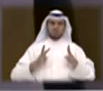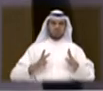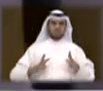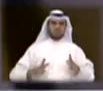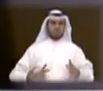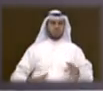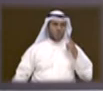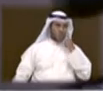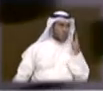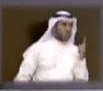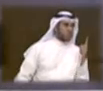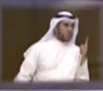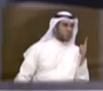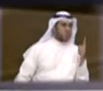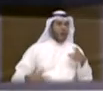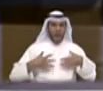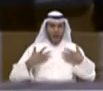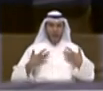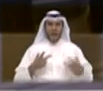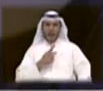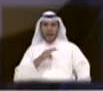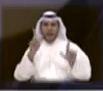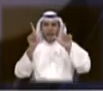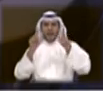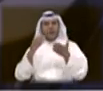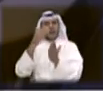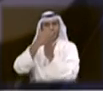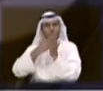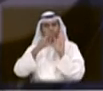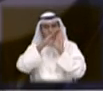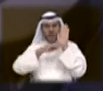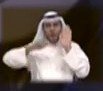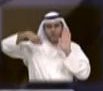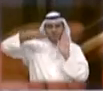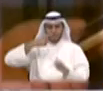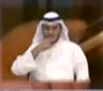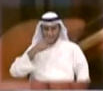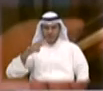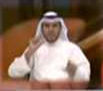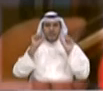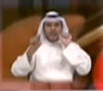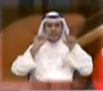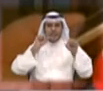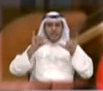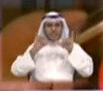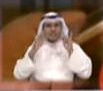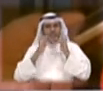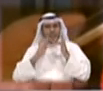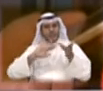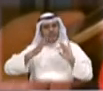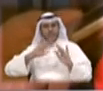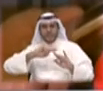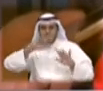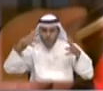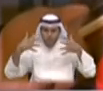وكذلك فيها نظام الترفيه المطلوب اللي هو من برامج تلفزيونية ومن انترنت واي فاي، كله موجود على